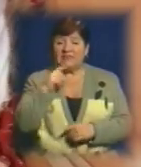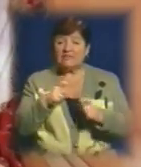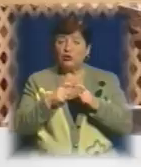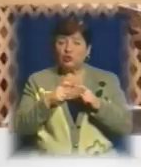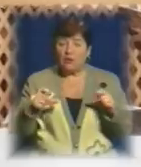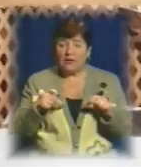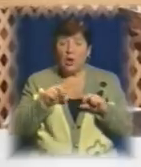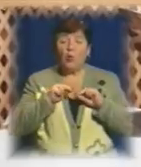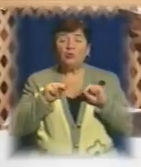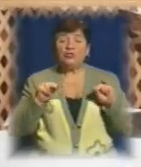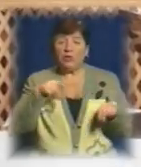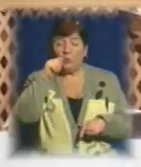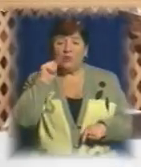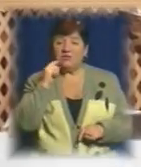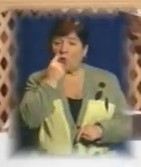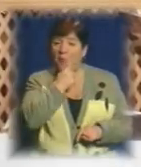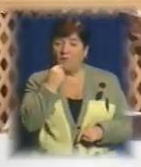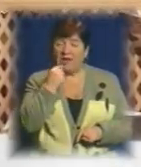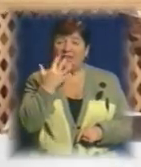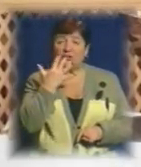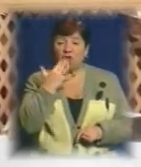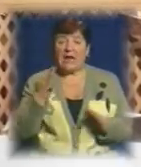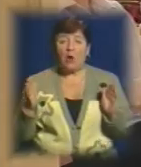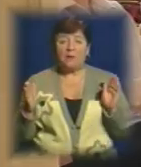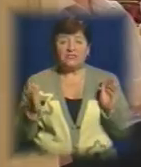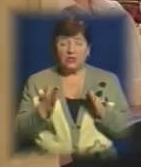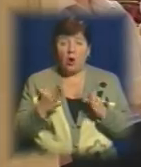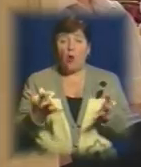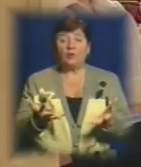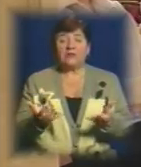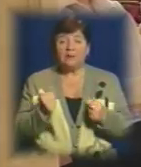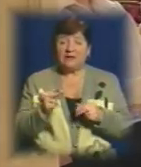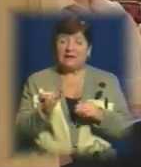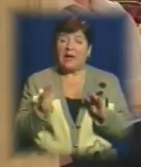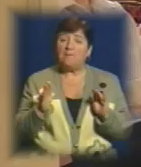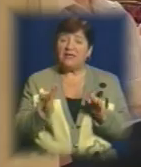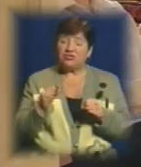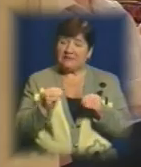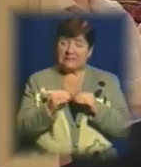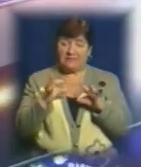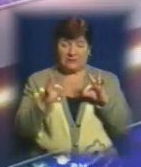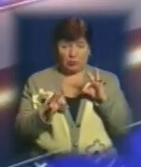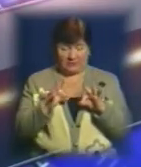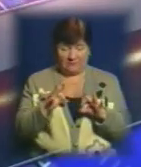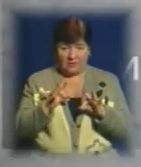української мови і літератури шкіл з навчанням мовами національних меншин, мають отримувати надбавки не менше 20%.